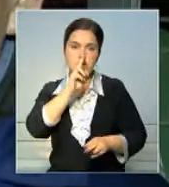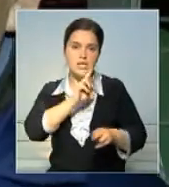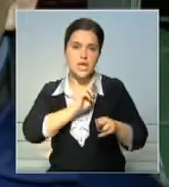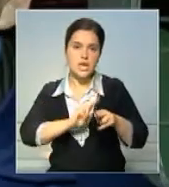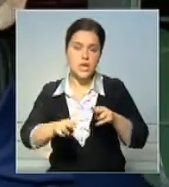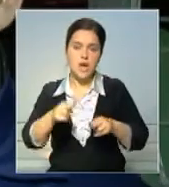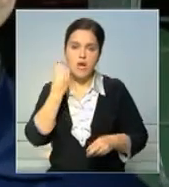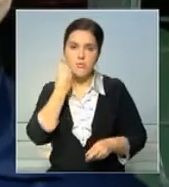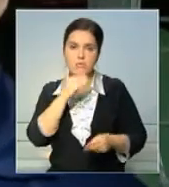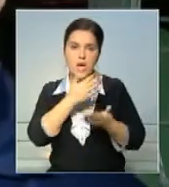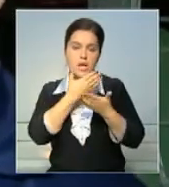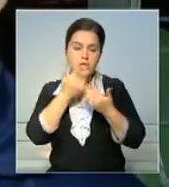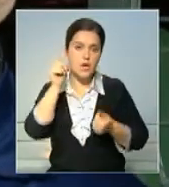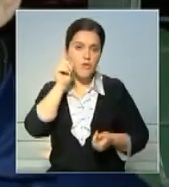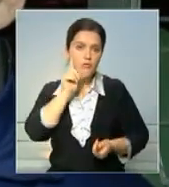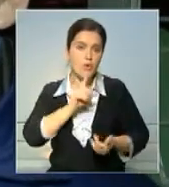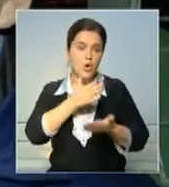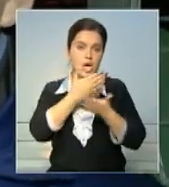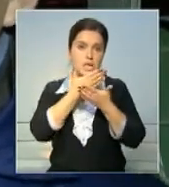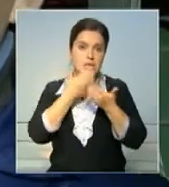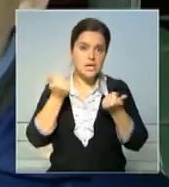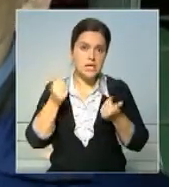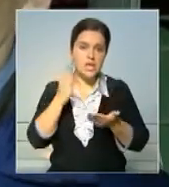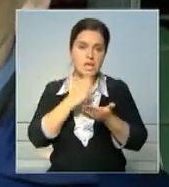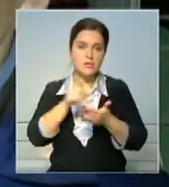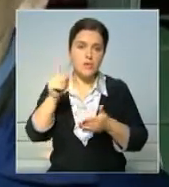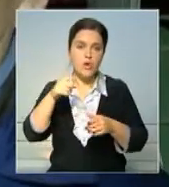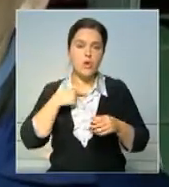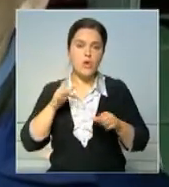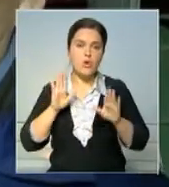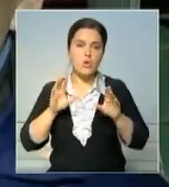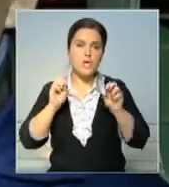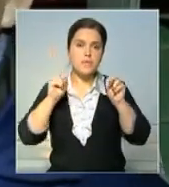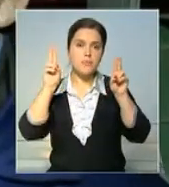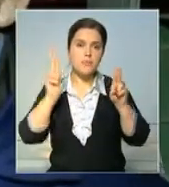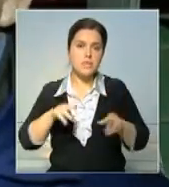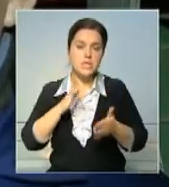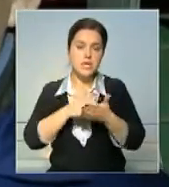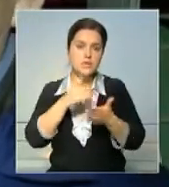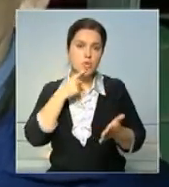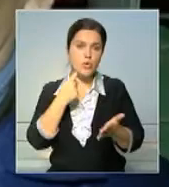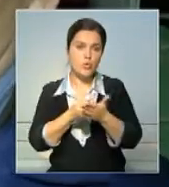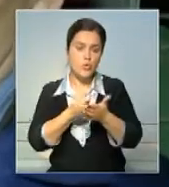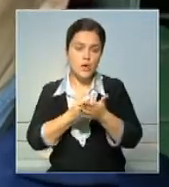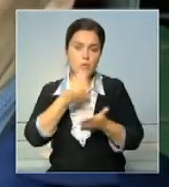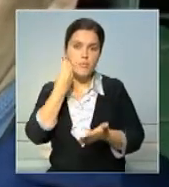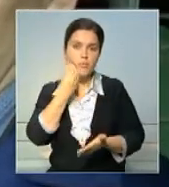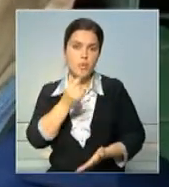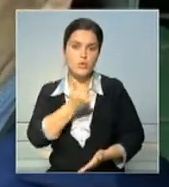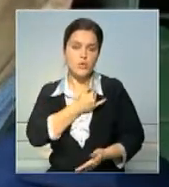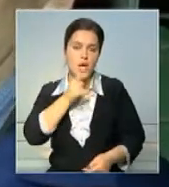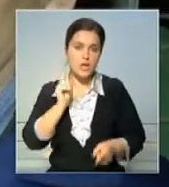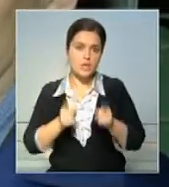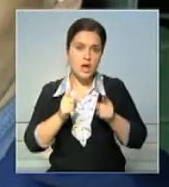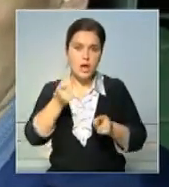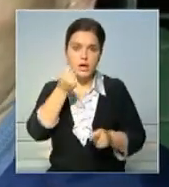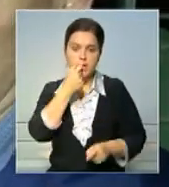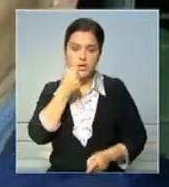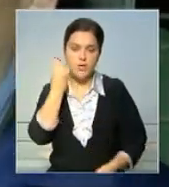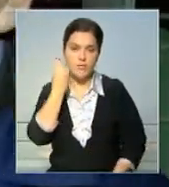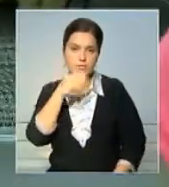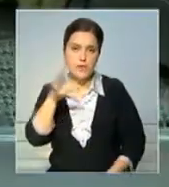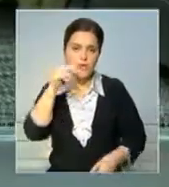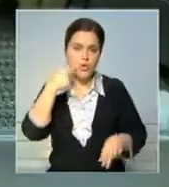теряются. Поэтому мы вводим каротиноиды растительного происхождения. Поэтому у нас яйцо очень хорошее качество и